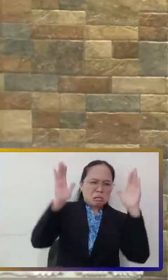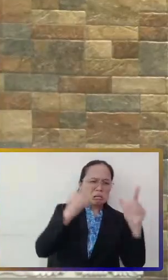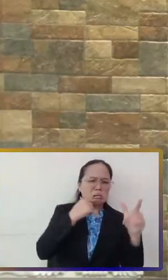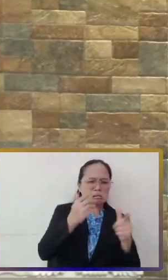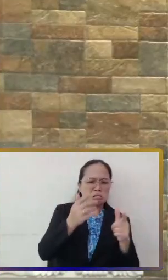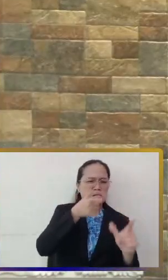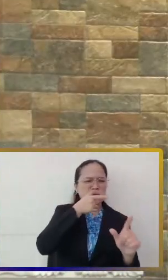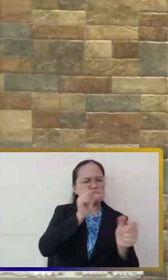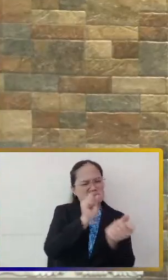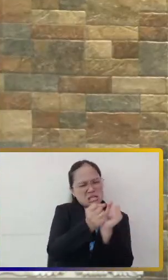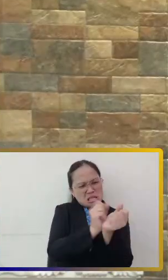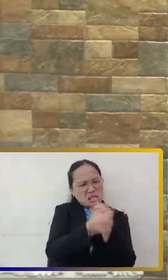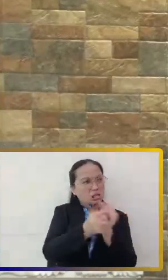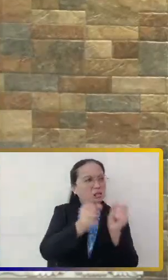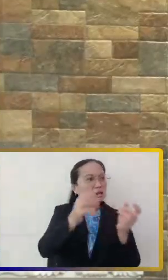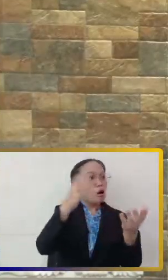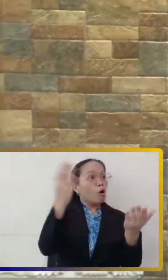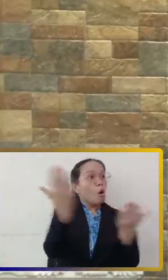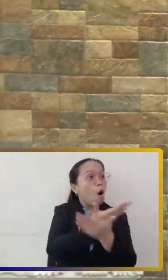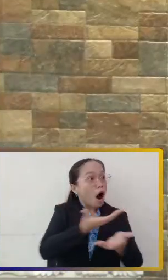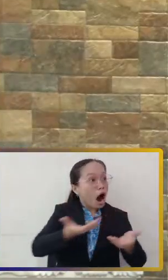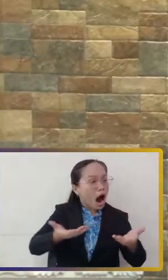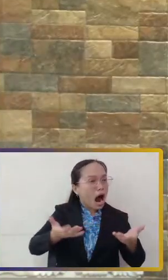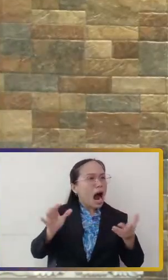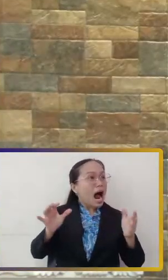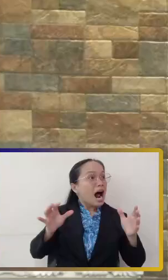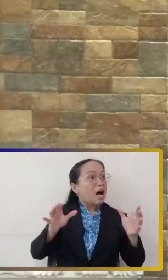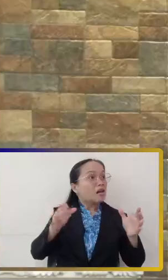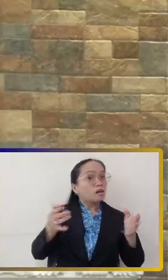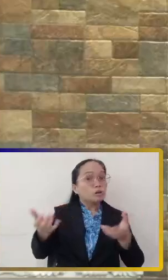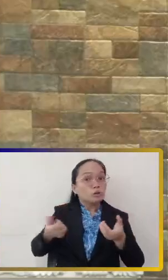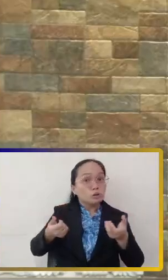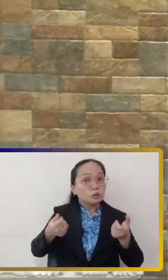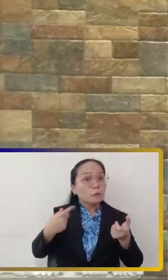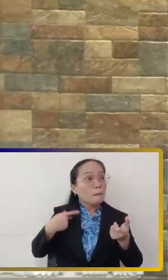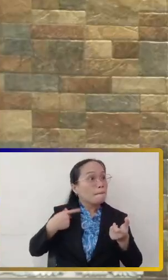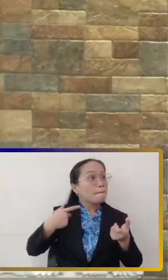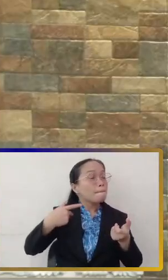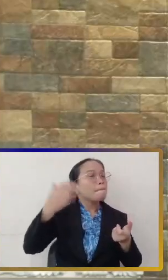So gumawa po sila ng bagong cart, mga kapatid, na hinihila po